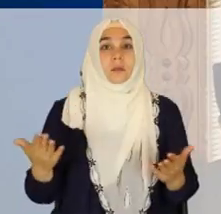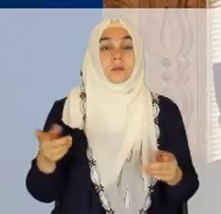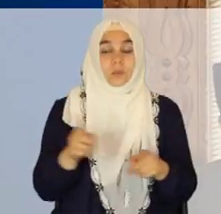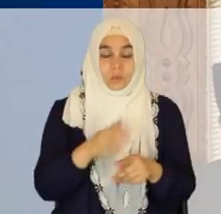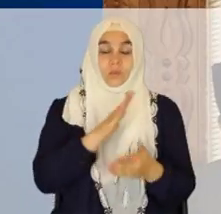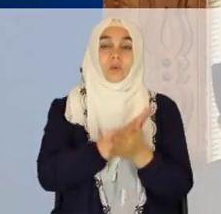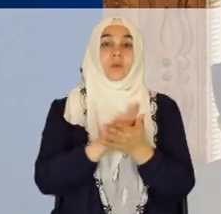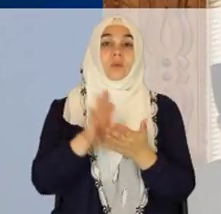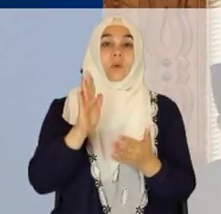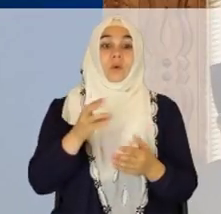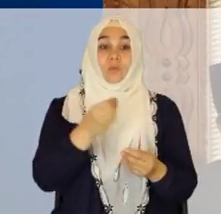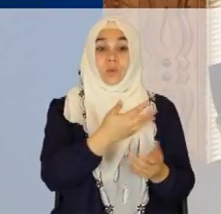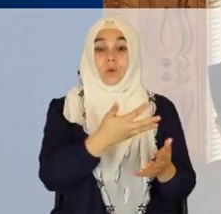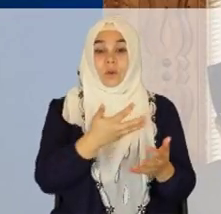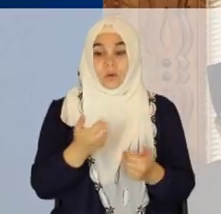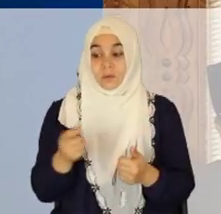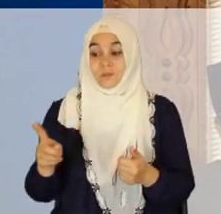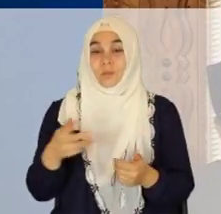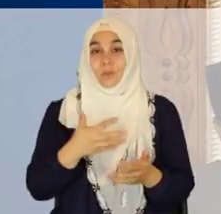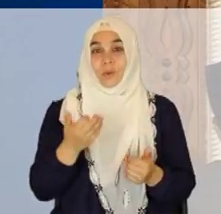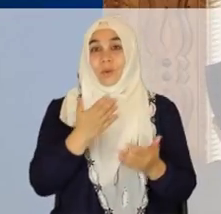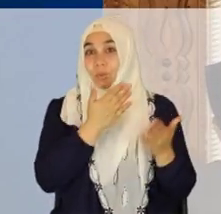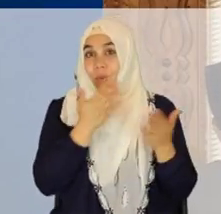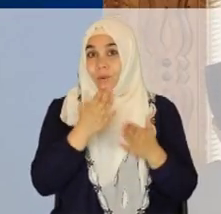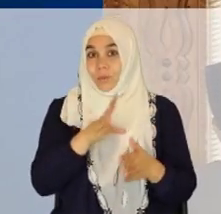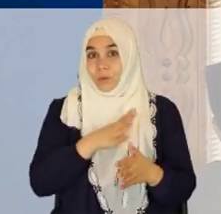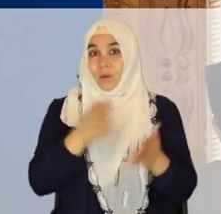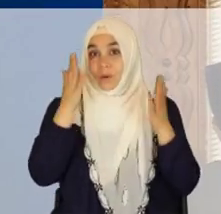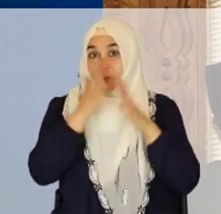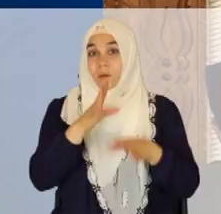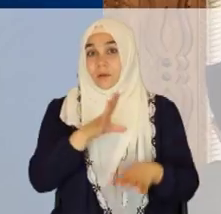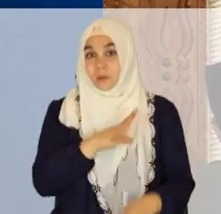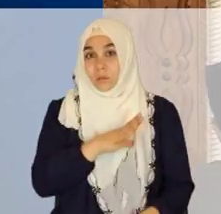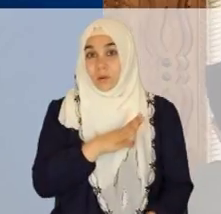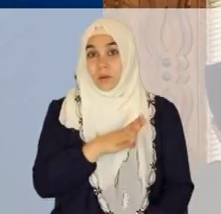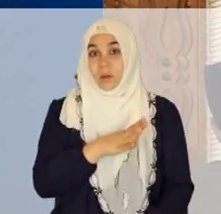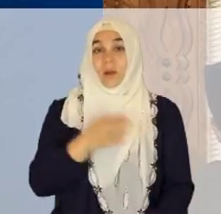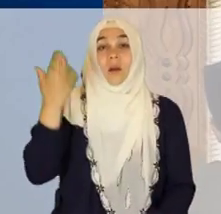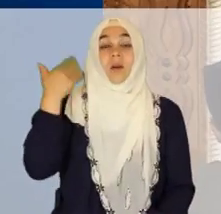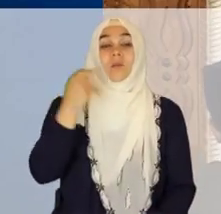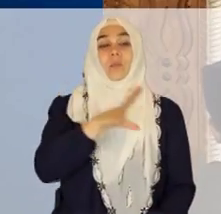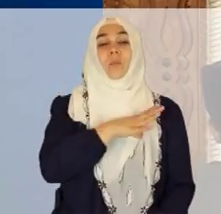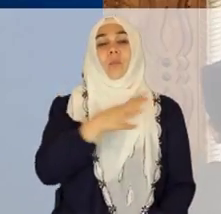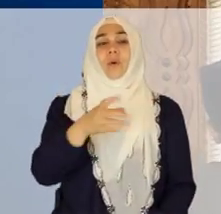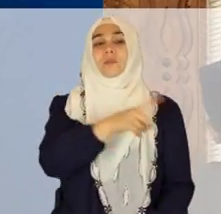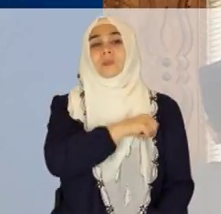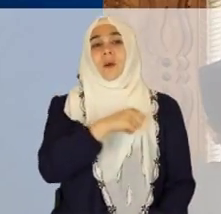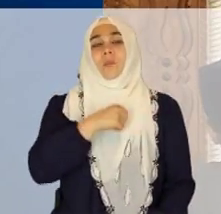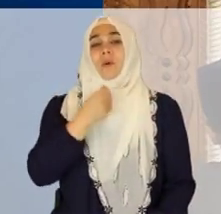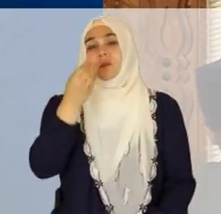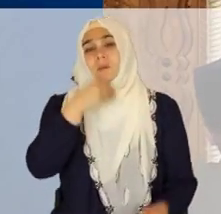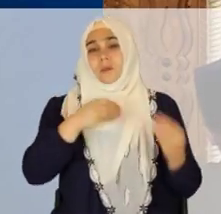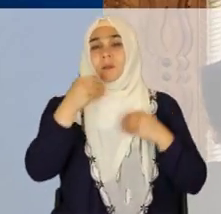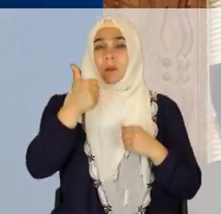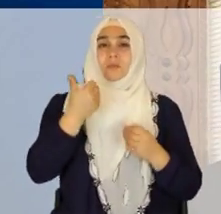Poklanadi. Pulini oldimi? Duo qildimi? avval bu boy bizga bermay o'zi yeb yuribdi